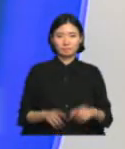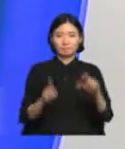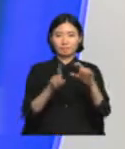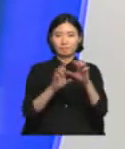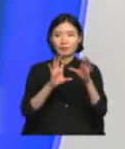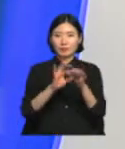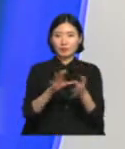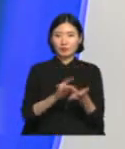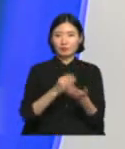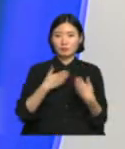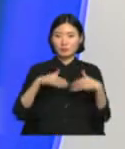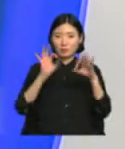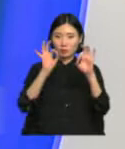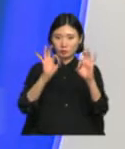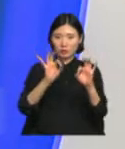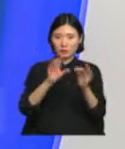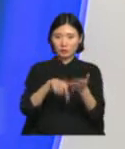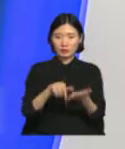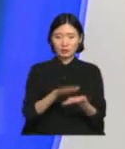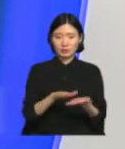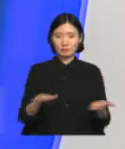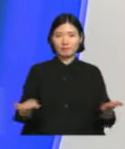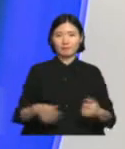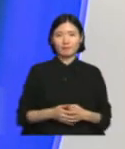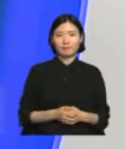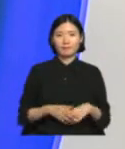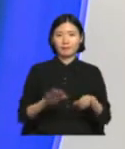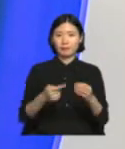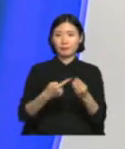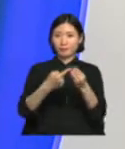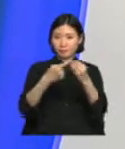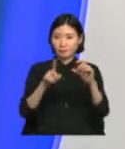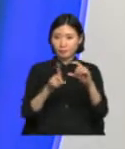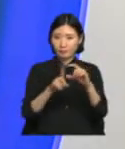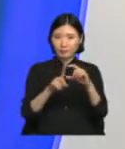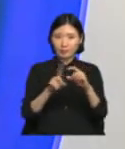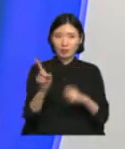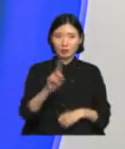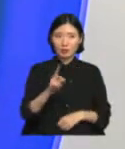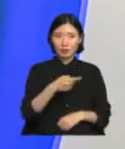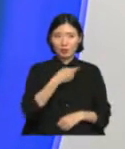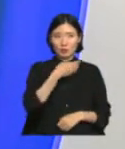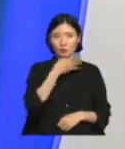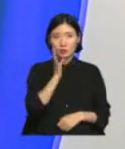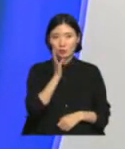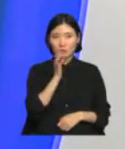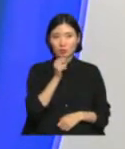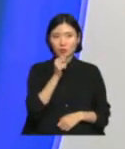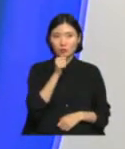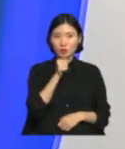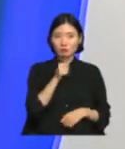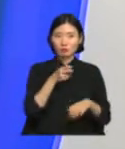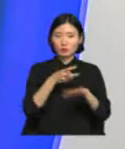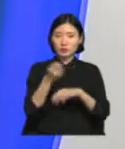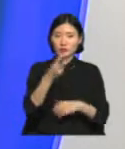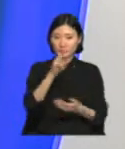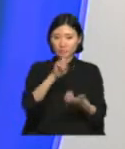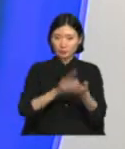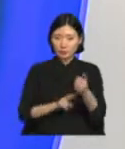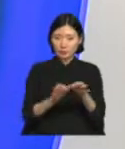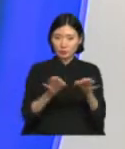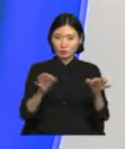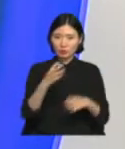키워드를 통해 이슈를 알아보는 클릭 키워드입니다. 오늘의 첫 번째 키워드는 노후 경유차 되팔기입니다.